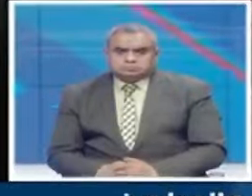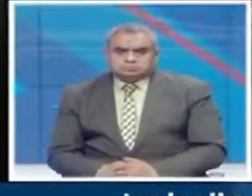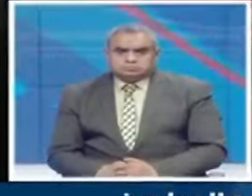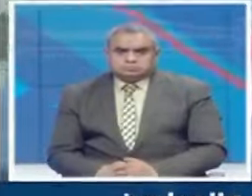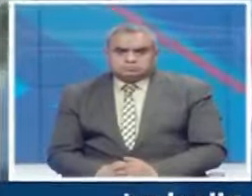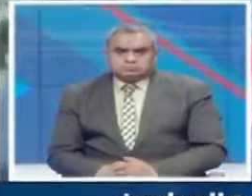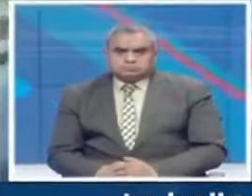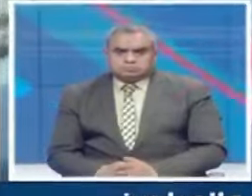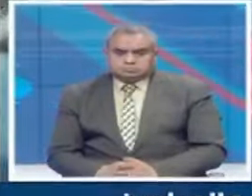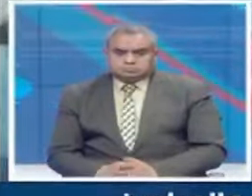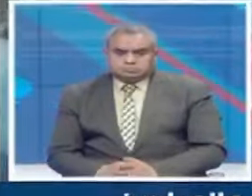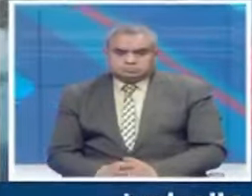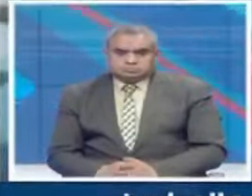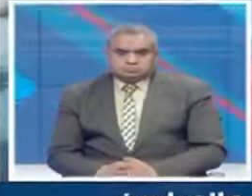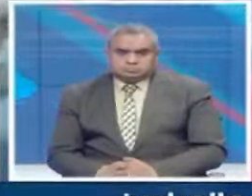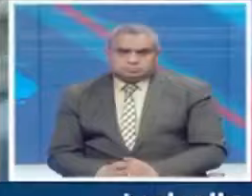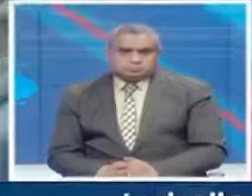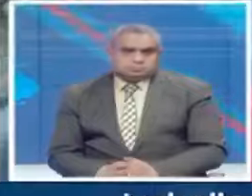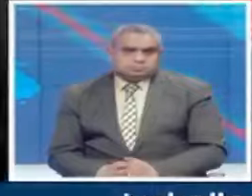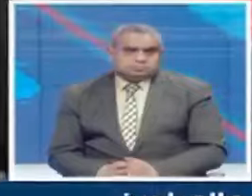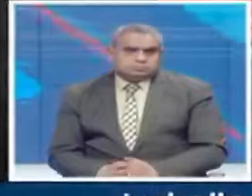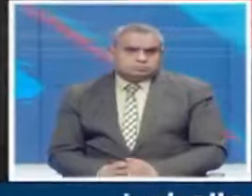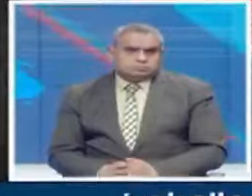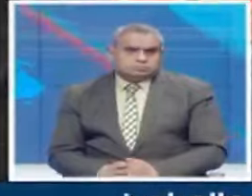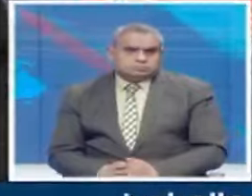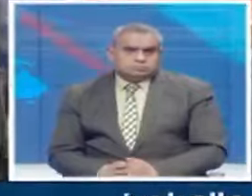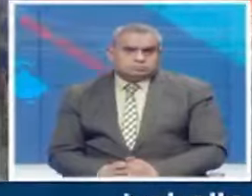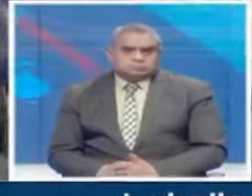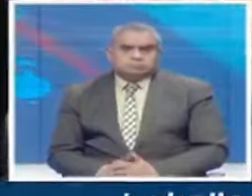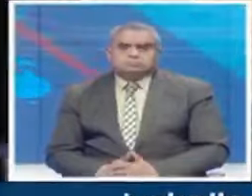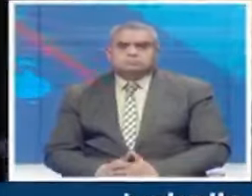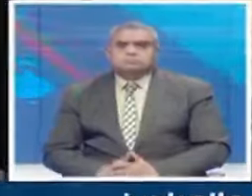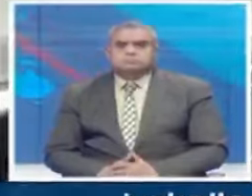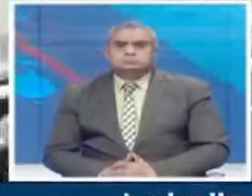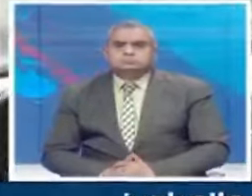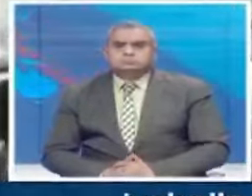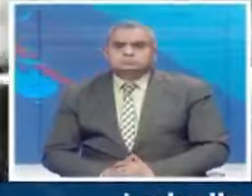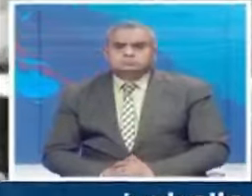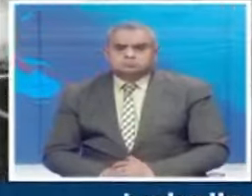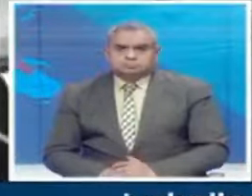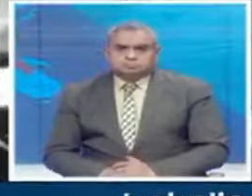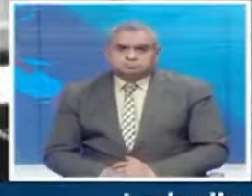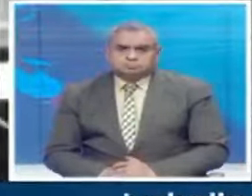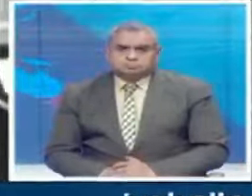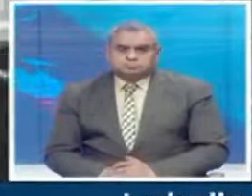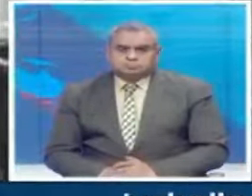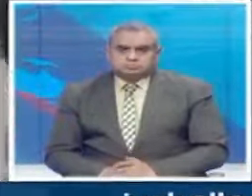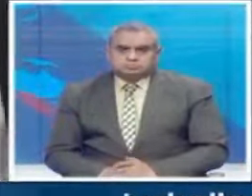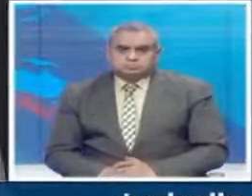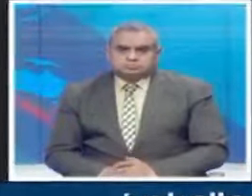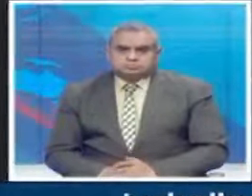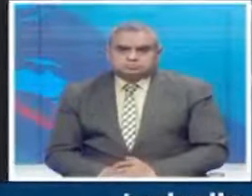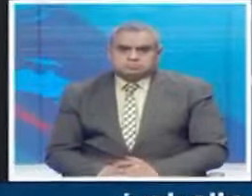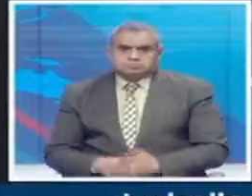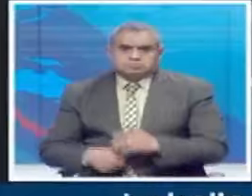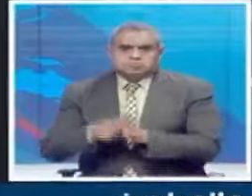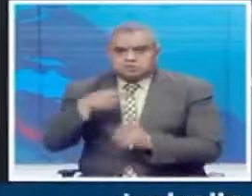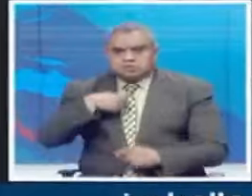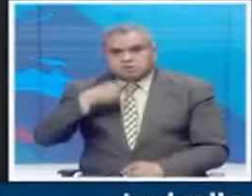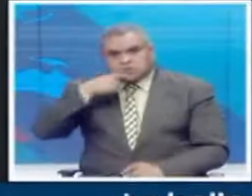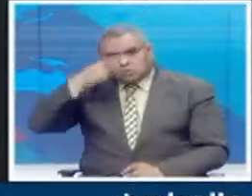أكيد. الشعب اللي في وقت الشدة دايما عارف سكته فين. كل سنة وانتم